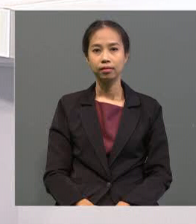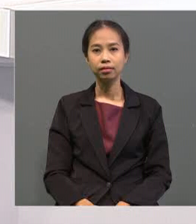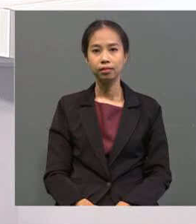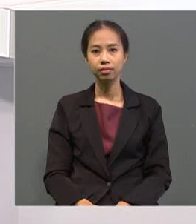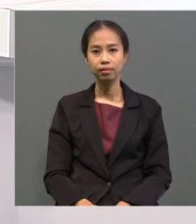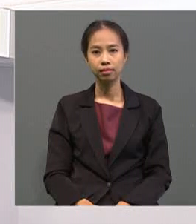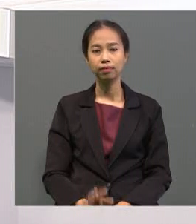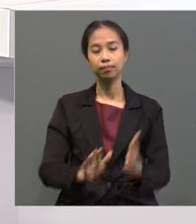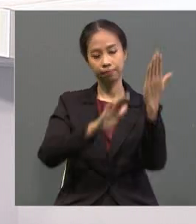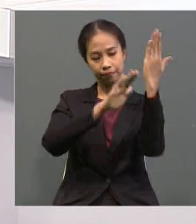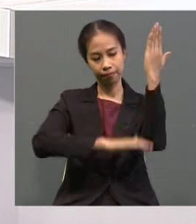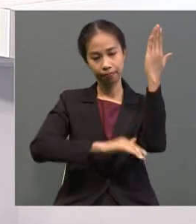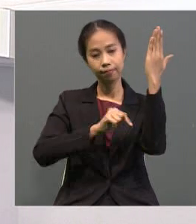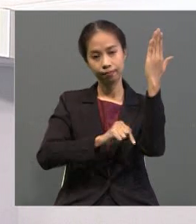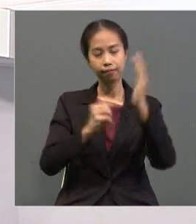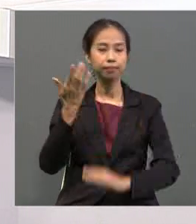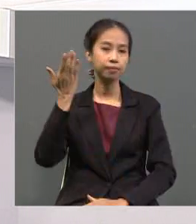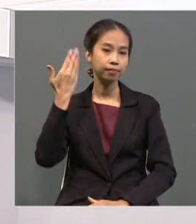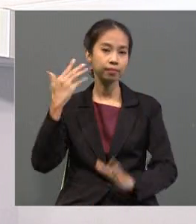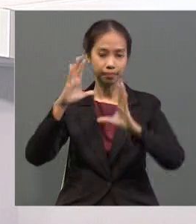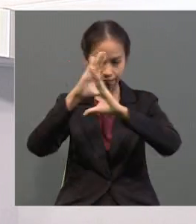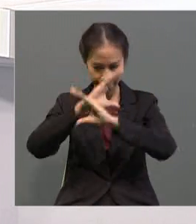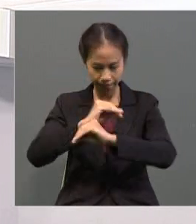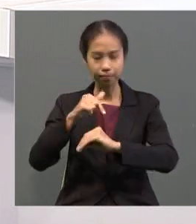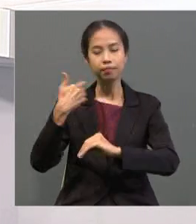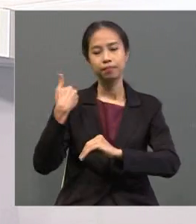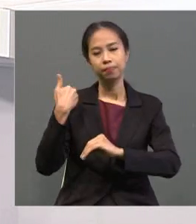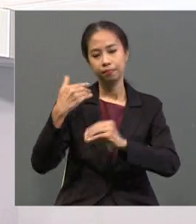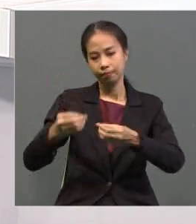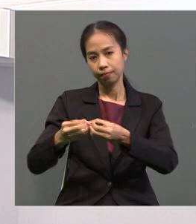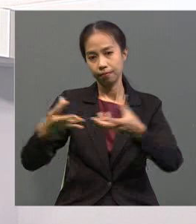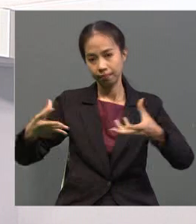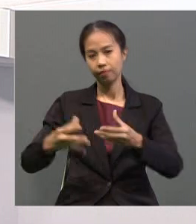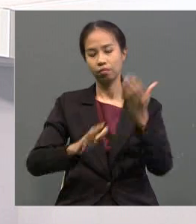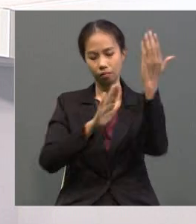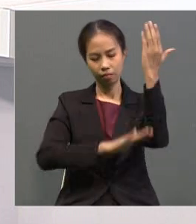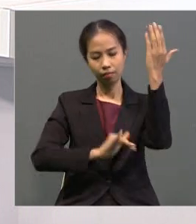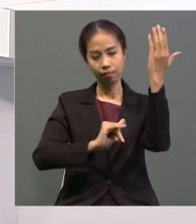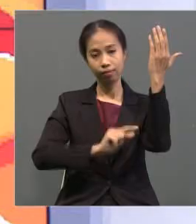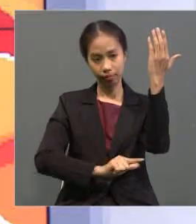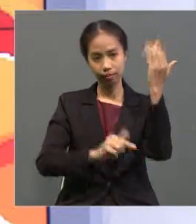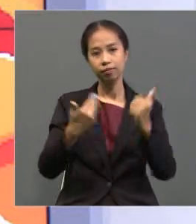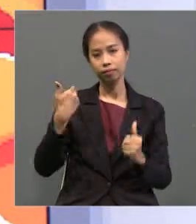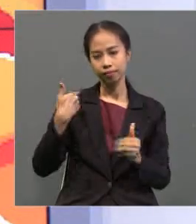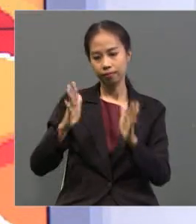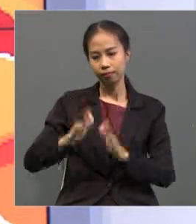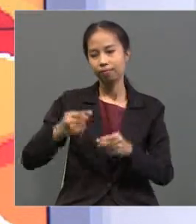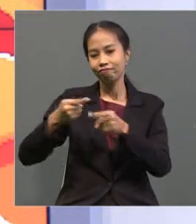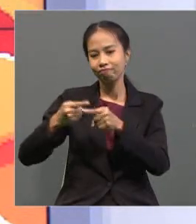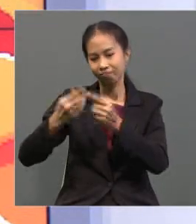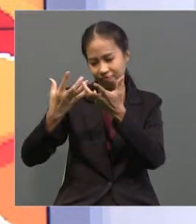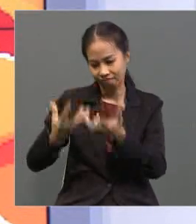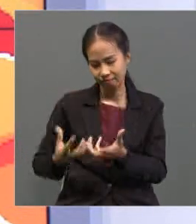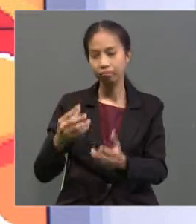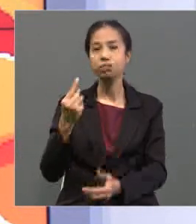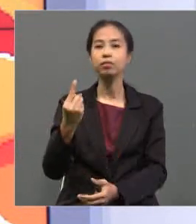ขณะที่ทางภาคใต้เองเมื่อคืนนี้ก็มีเหตุระเบิดนะครับในพื้นที่เขตเหมืองยะลาเหตุการณ์นี้มีผู้ได้รับบาดเจ็บสาหัส 1คน